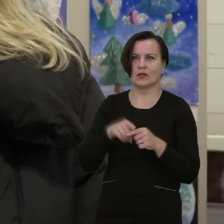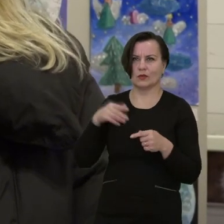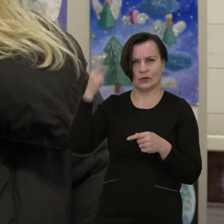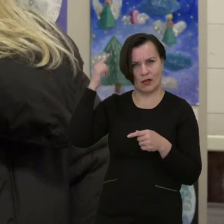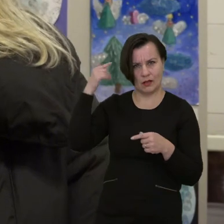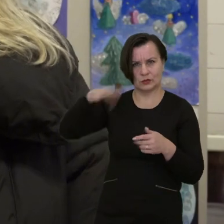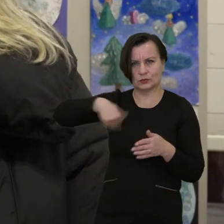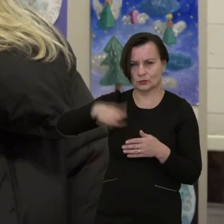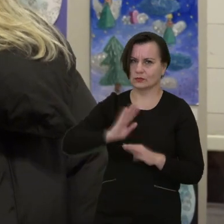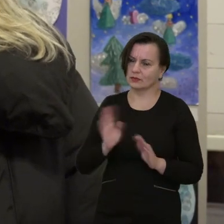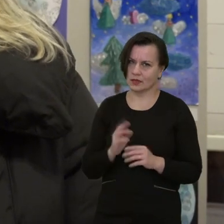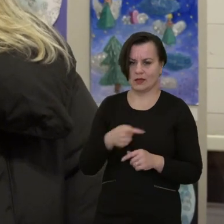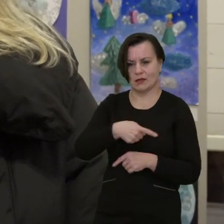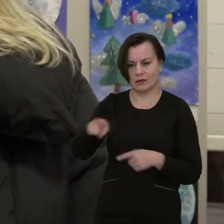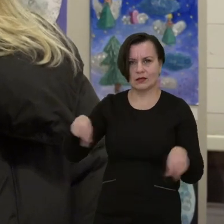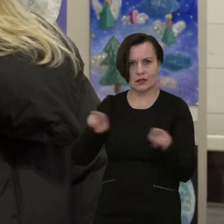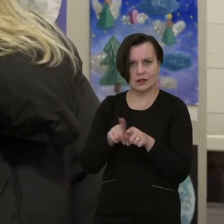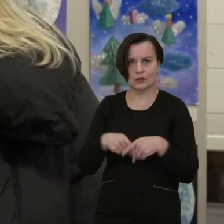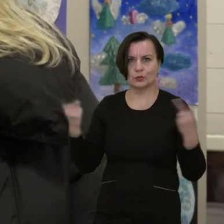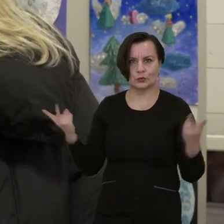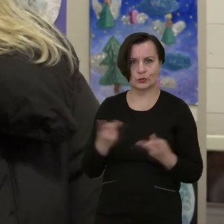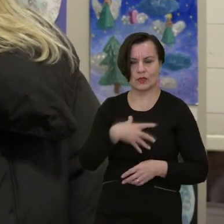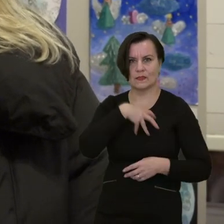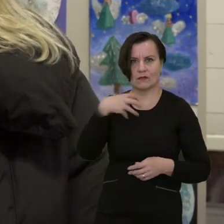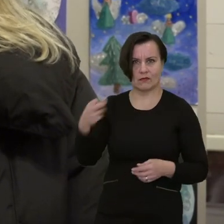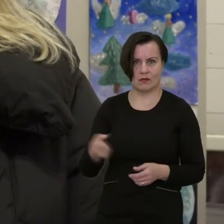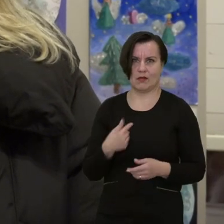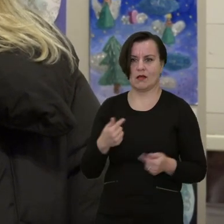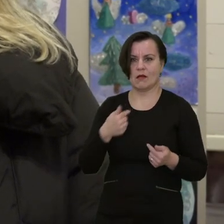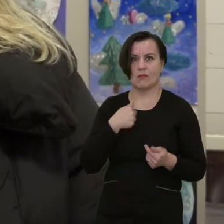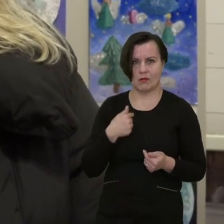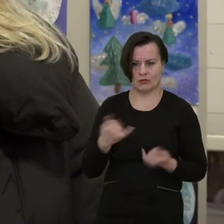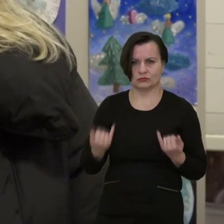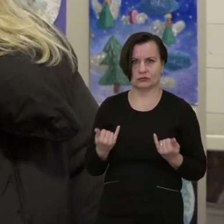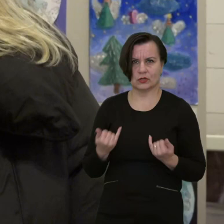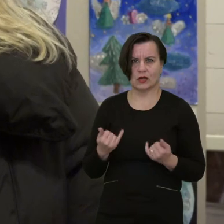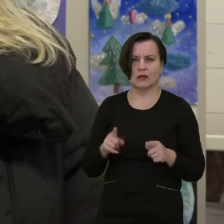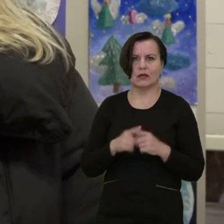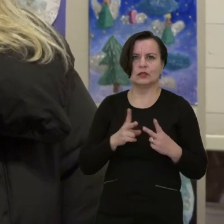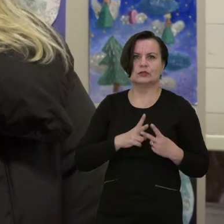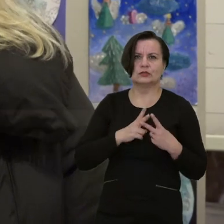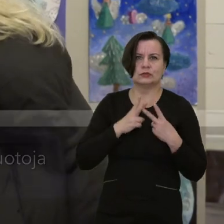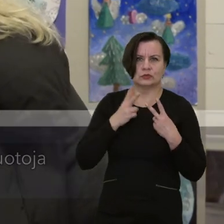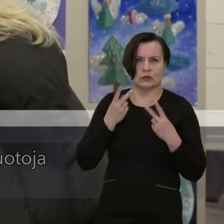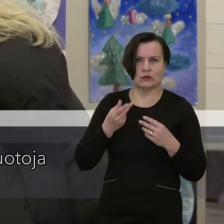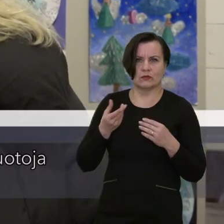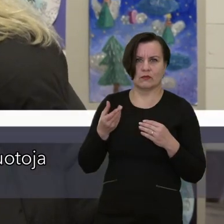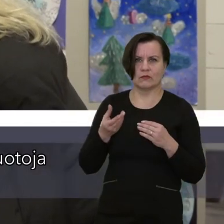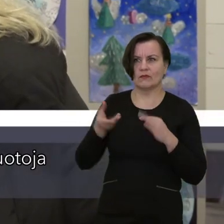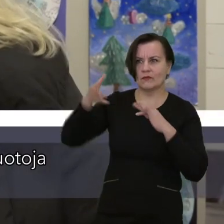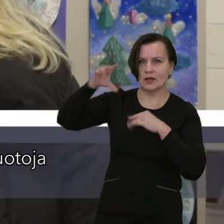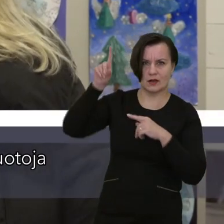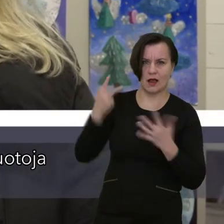viską vėjais leidžia. Jiem labai reikia dvasingumo ir tiesiog mane šiandien sujaudino mūsų vyriausio